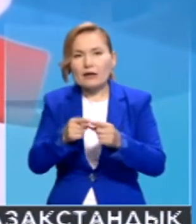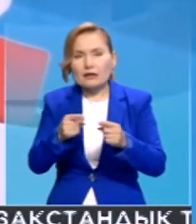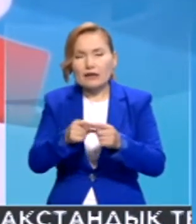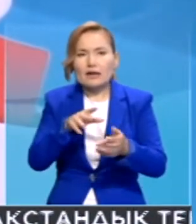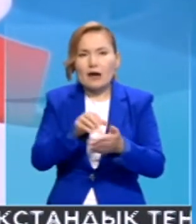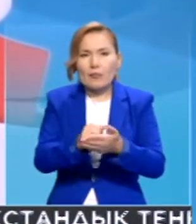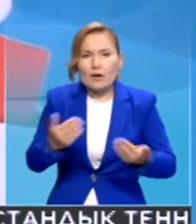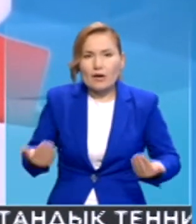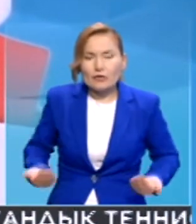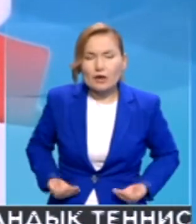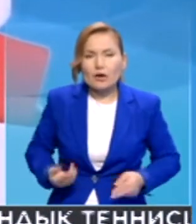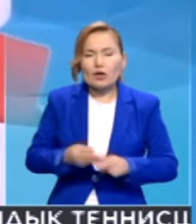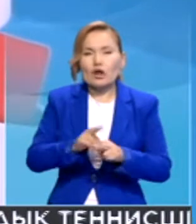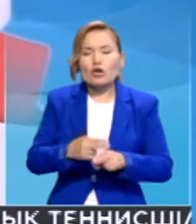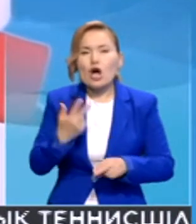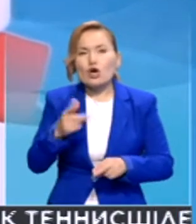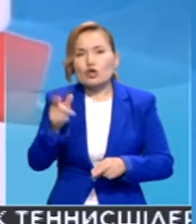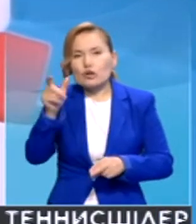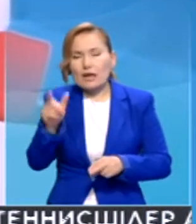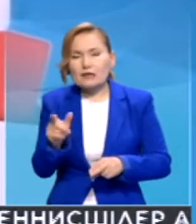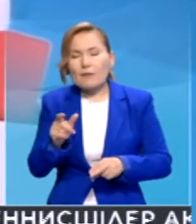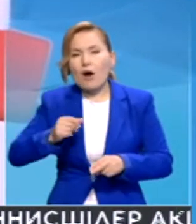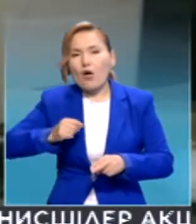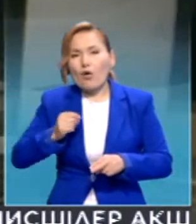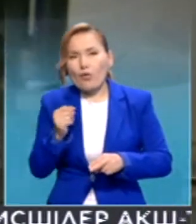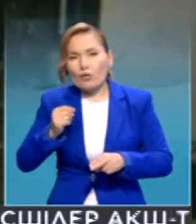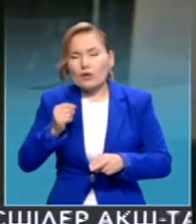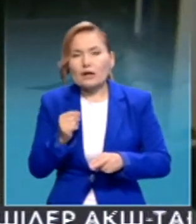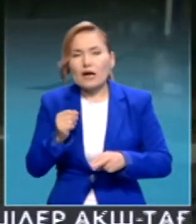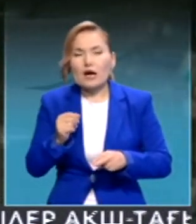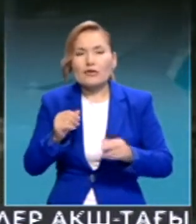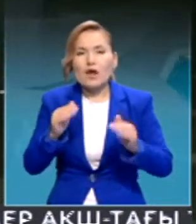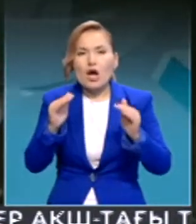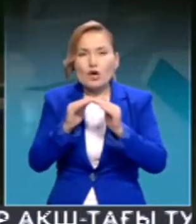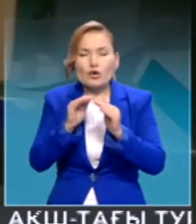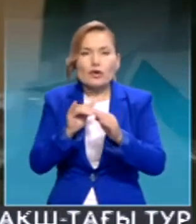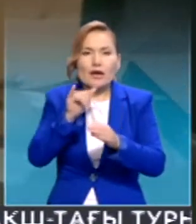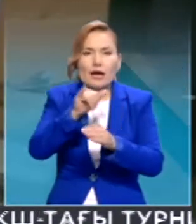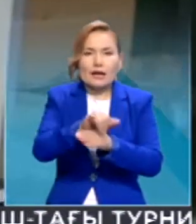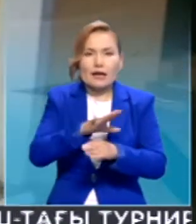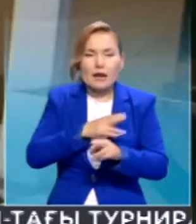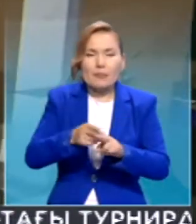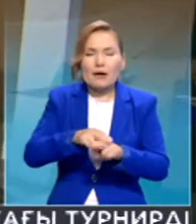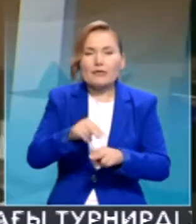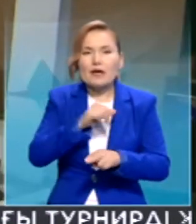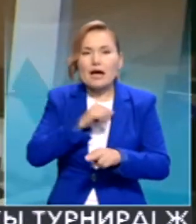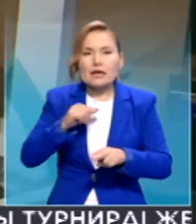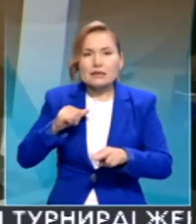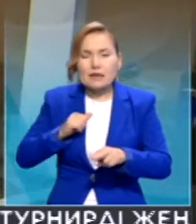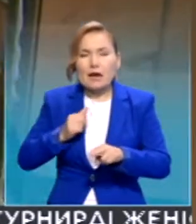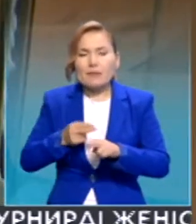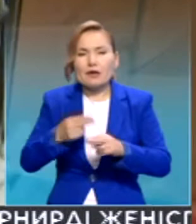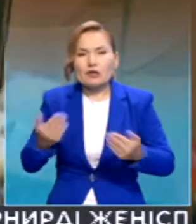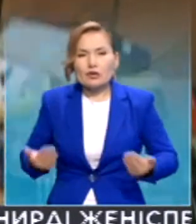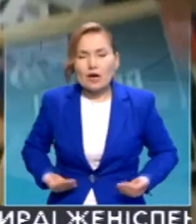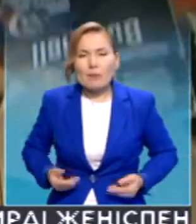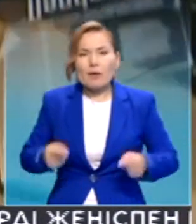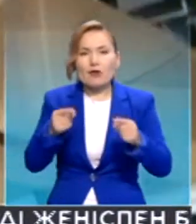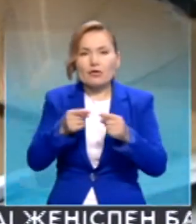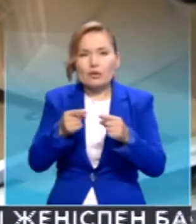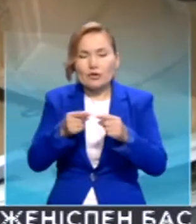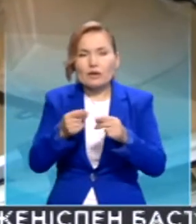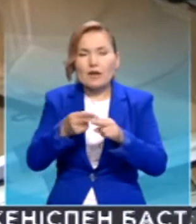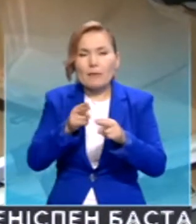3-ші азамат достарына қонаққа барған. Олар жаппай тәртіпсіздік басталған кезді пайдаланып, өздері тұратын үйдің астындағы қару-жарақ дүкенін